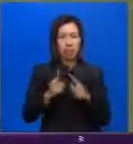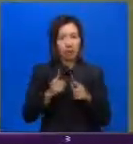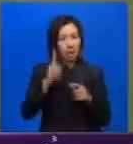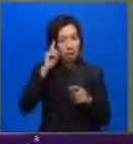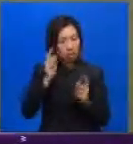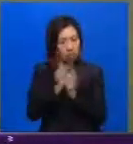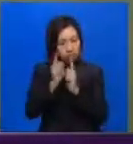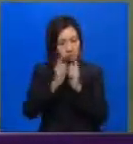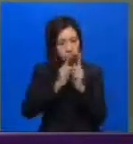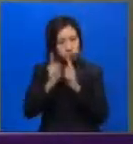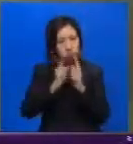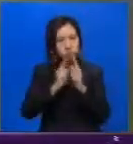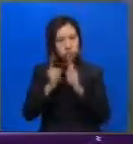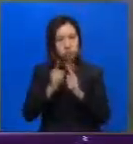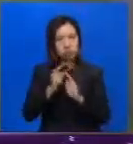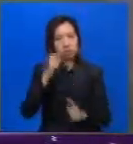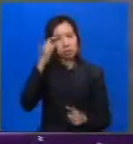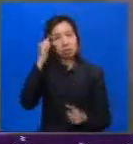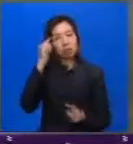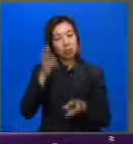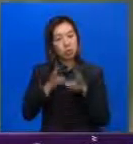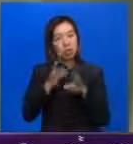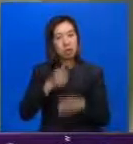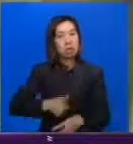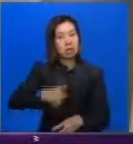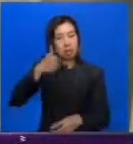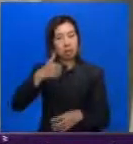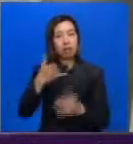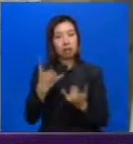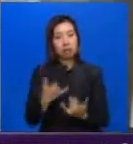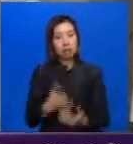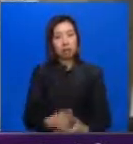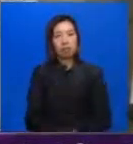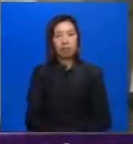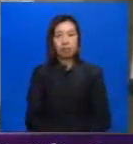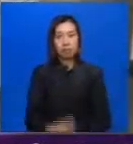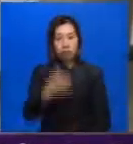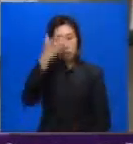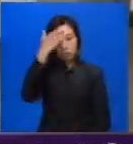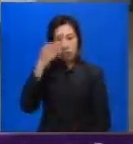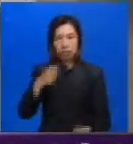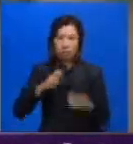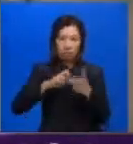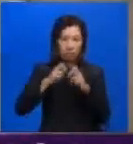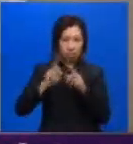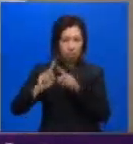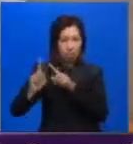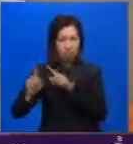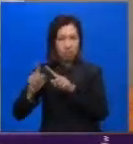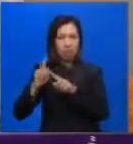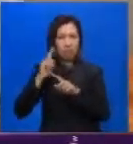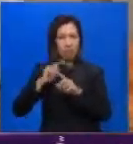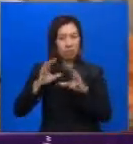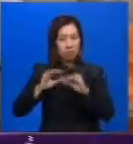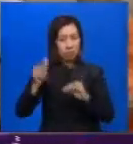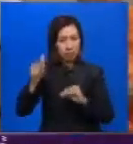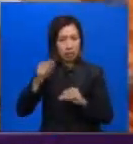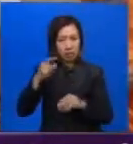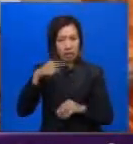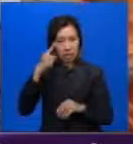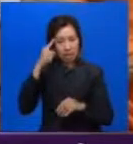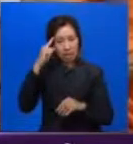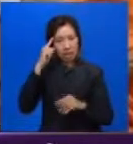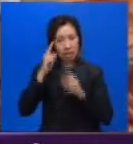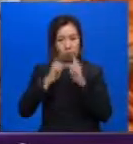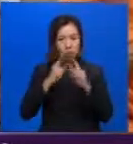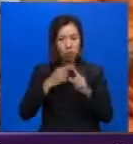ามาพูดคุยกันจึงถือเป็นทางออกที่ดีที่สุดในเวลานี้ที่จะลดทอนอิทธิพลบทบาทของฝ่ายที่ต้องการล้มโต๊ะเจร